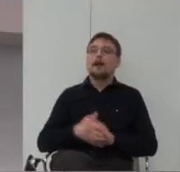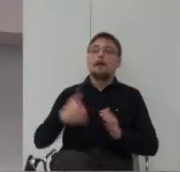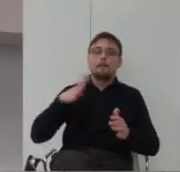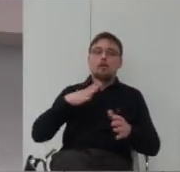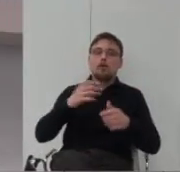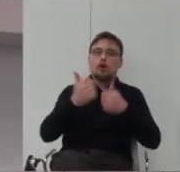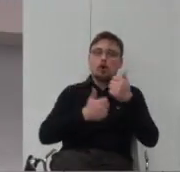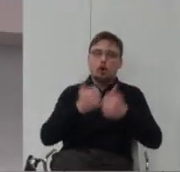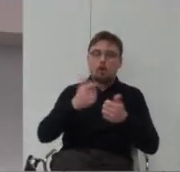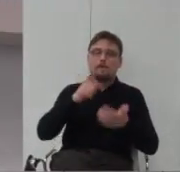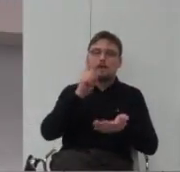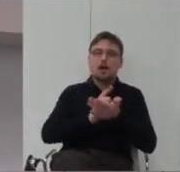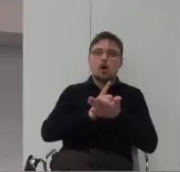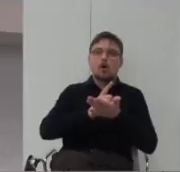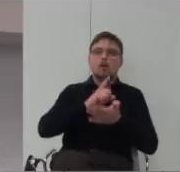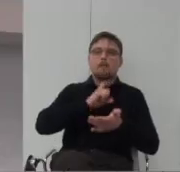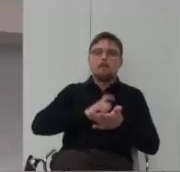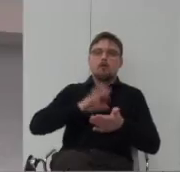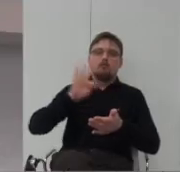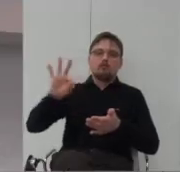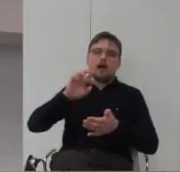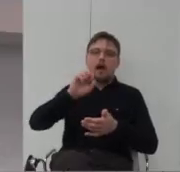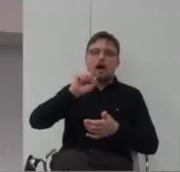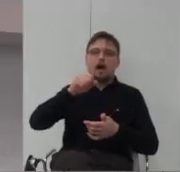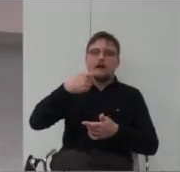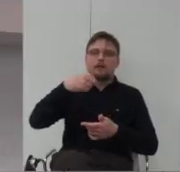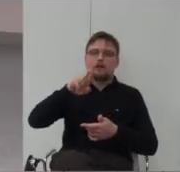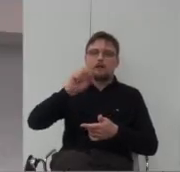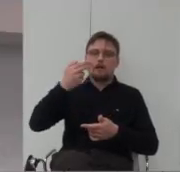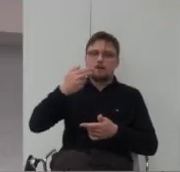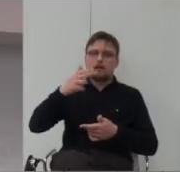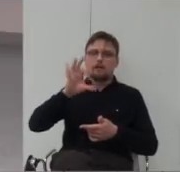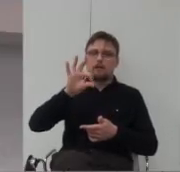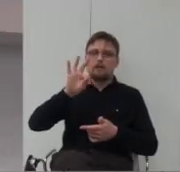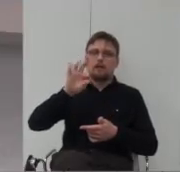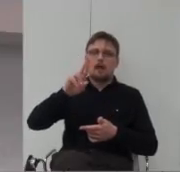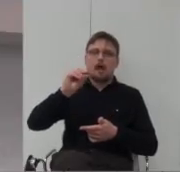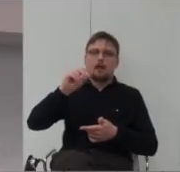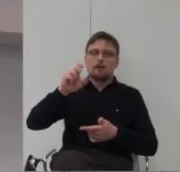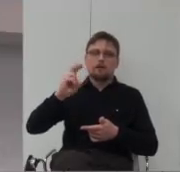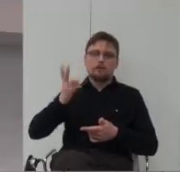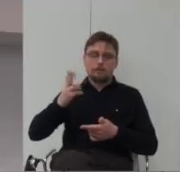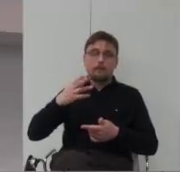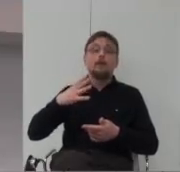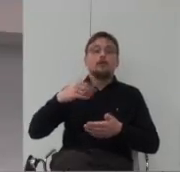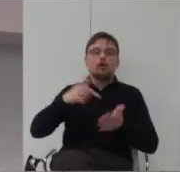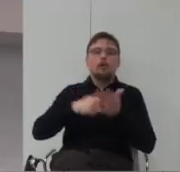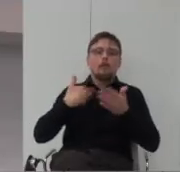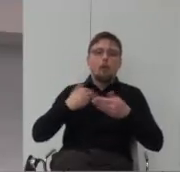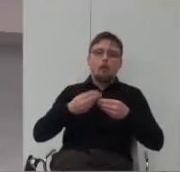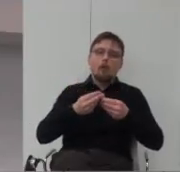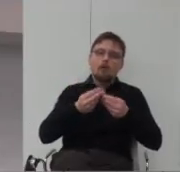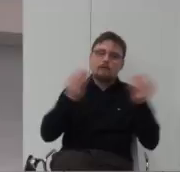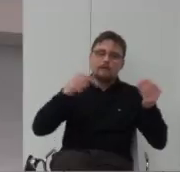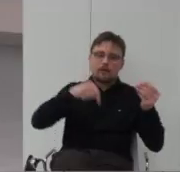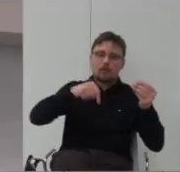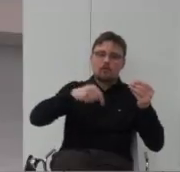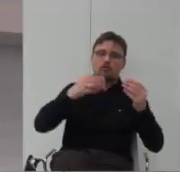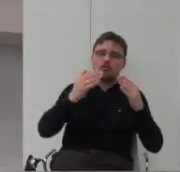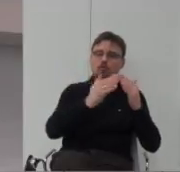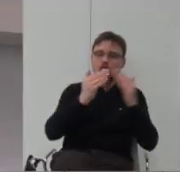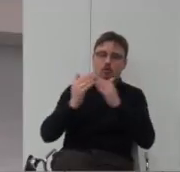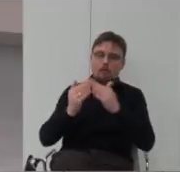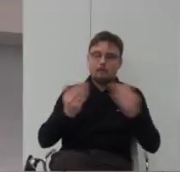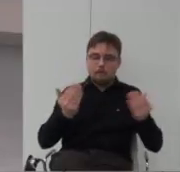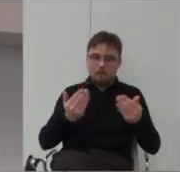dziecka. Kooperatywa rozpisała konkurs, który wygrało biuro Adriana Streicha, proponujące rozbudowę